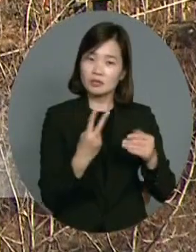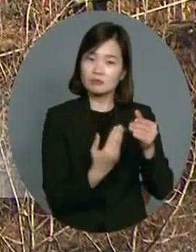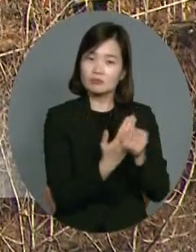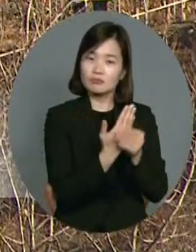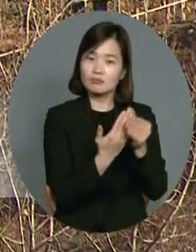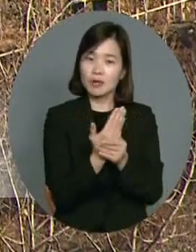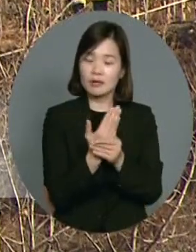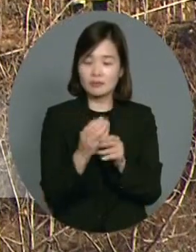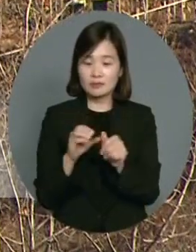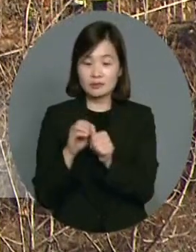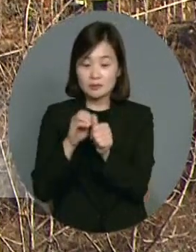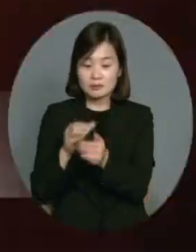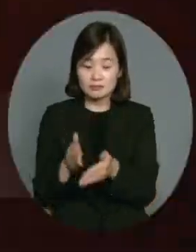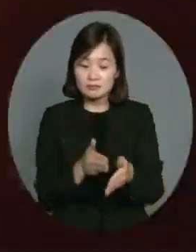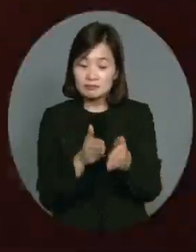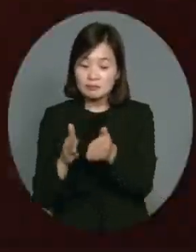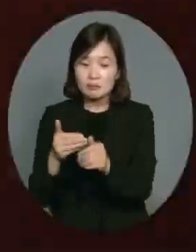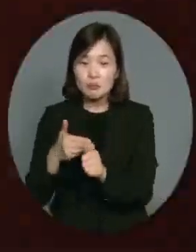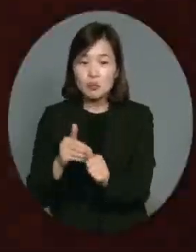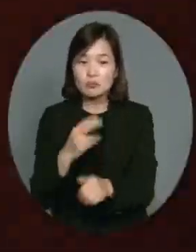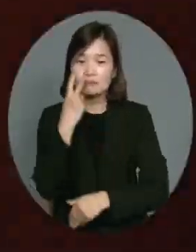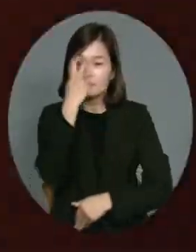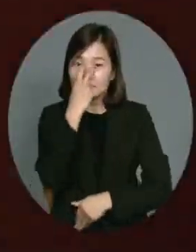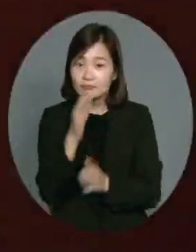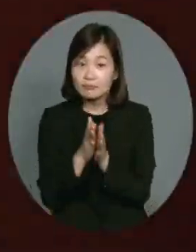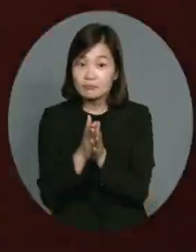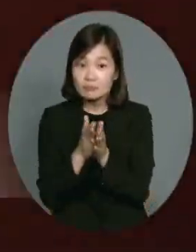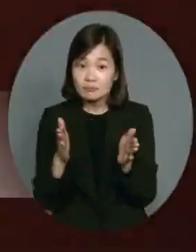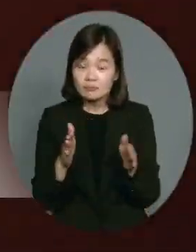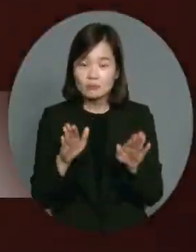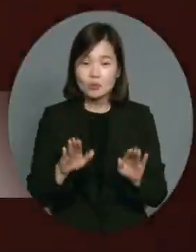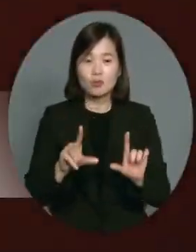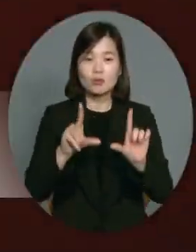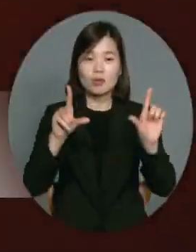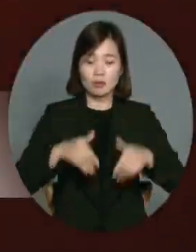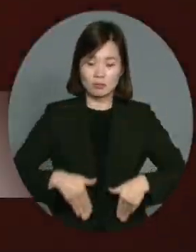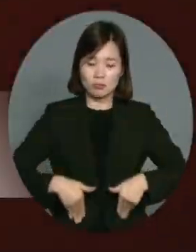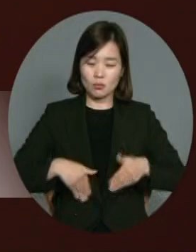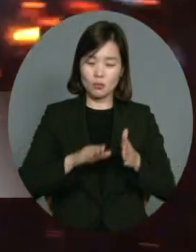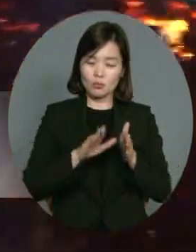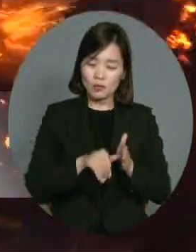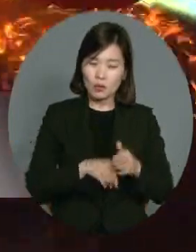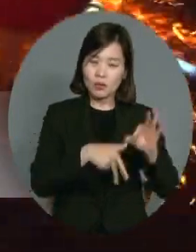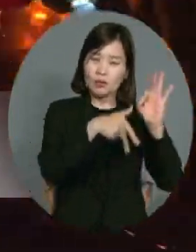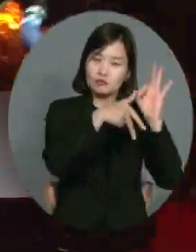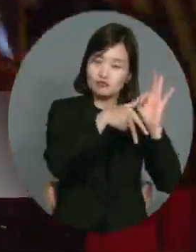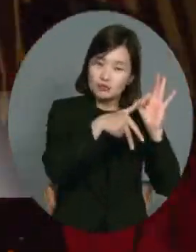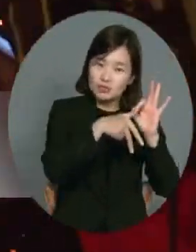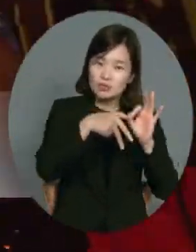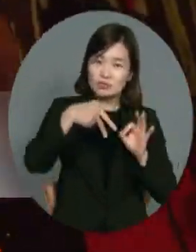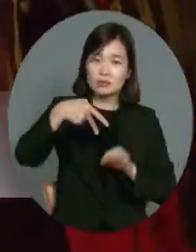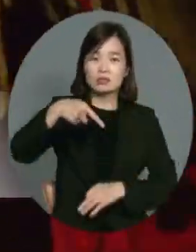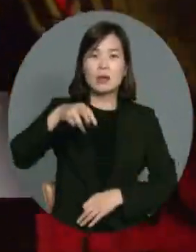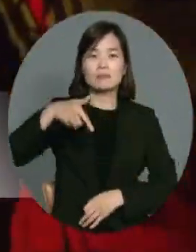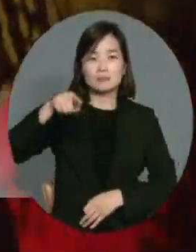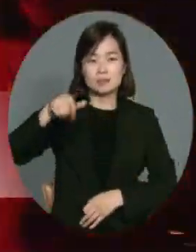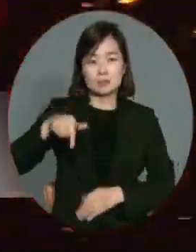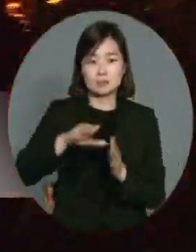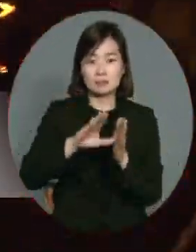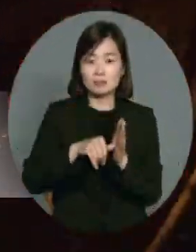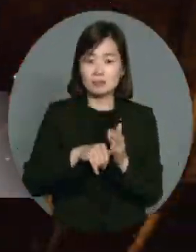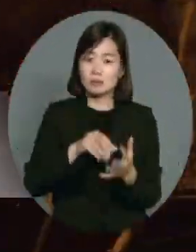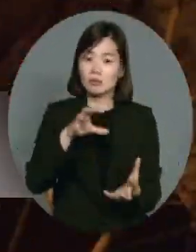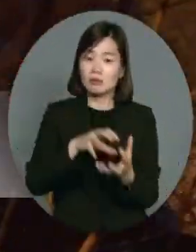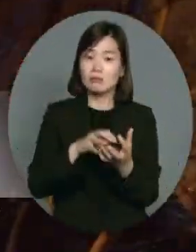등산로에 배치할 계획입니다. 경북은 올해 봄철에만 울진 산척 산불을 포함해 6건의 대형 산불로